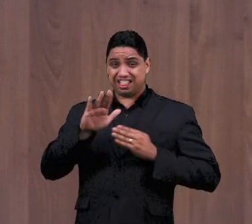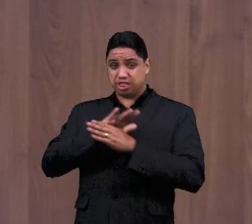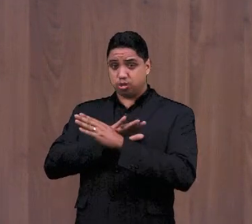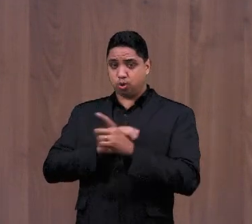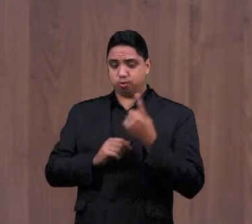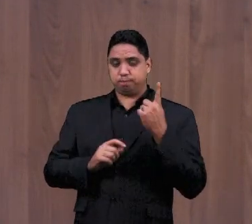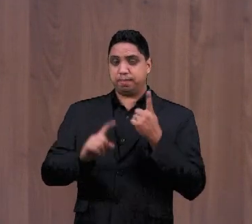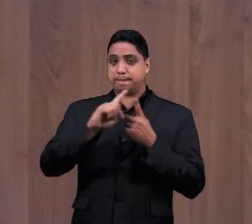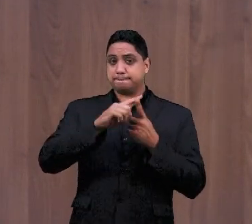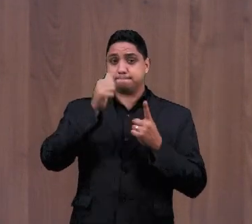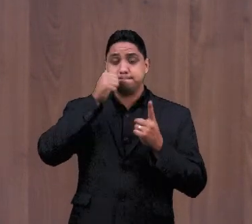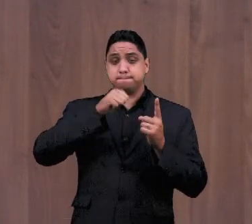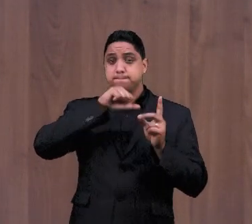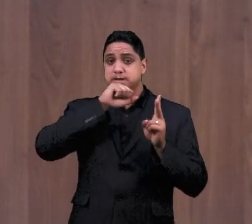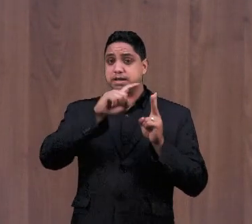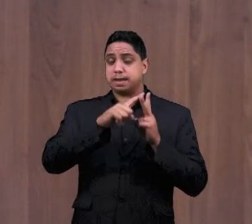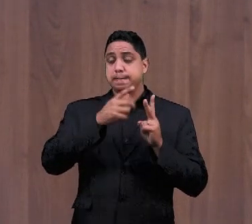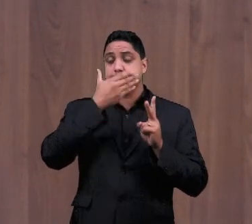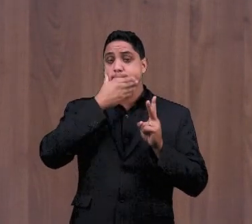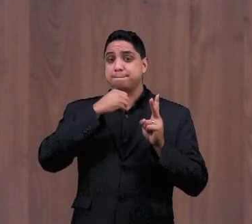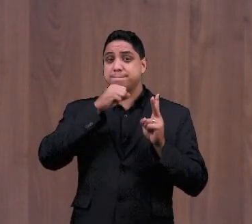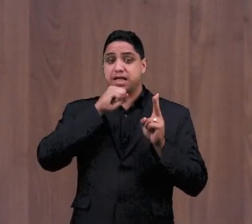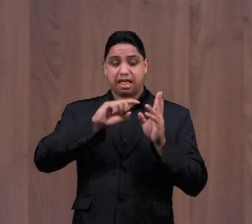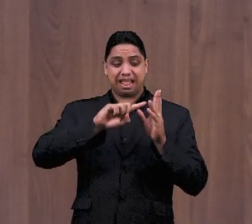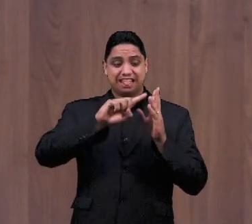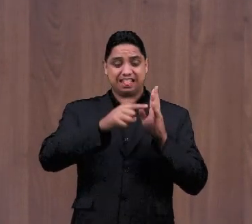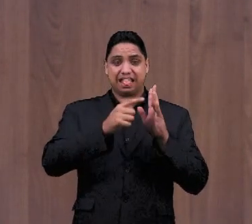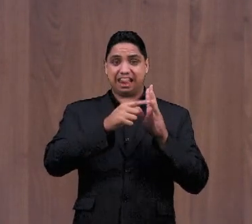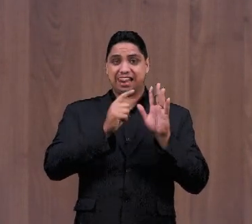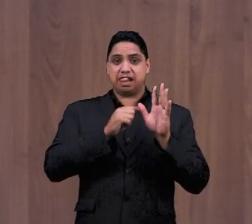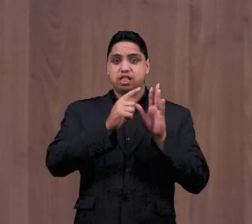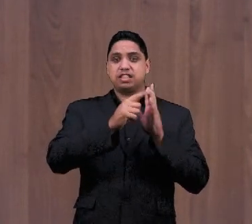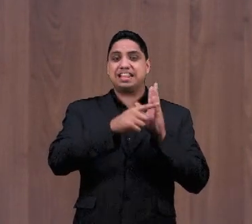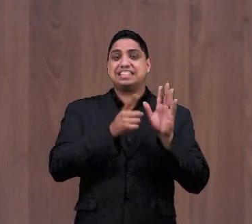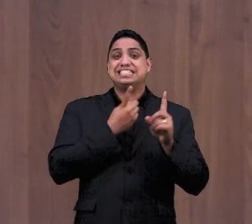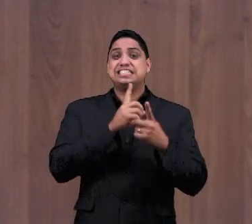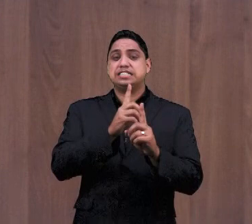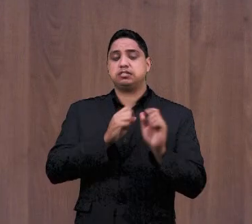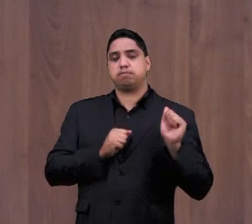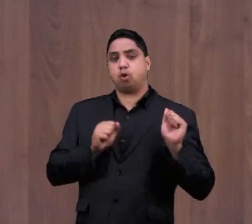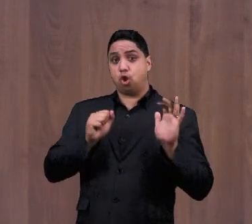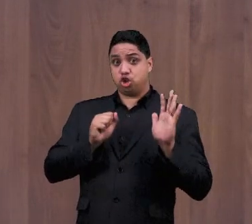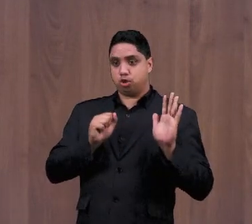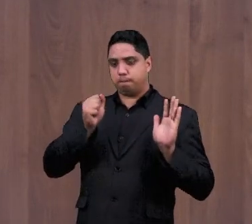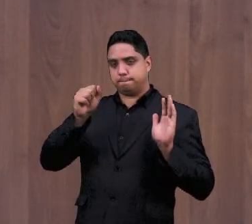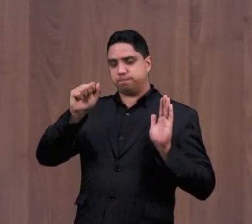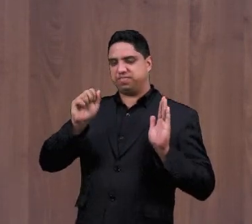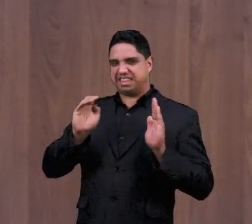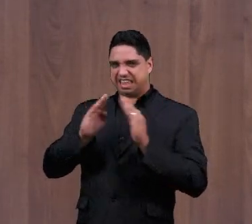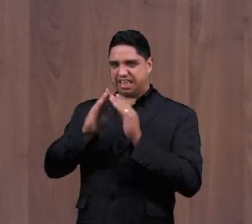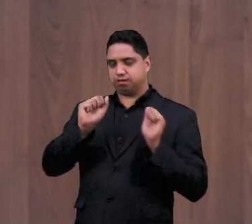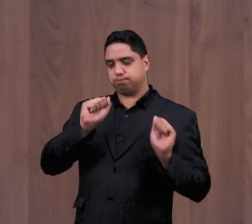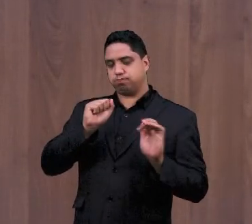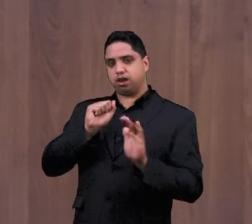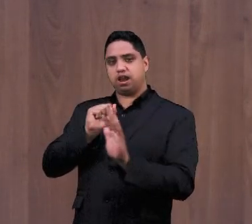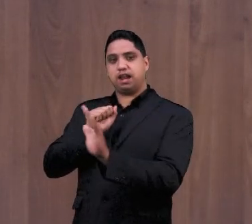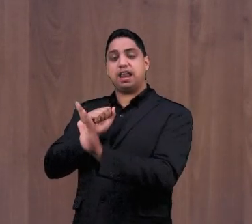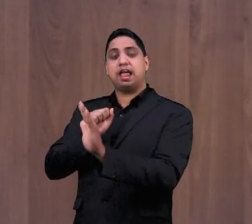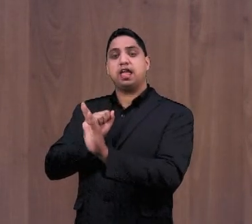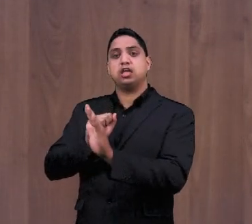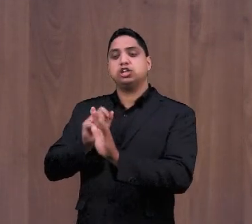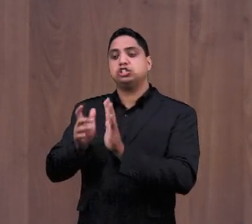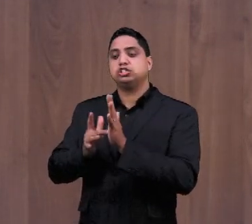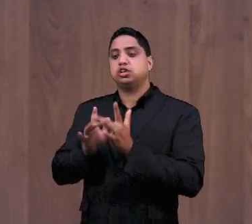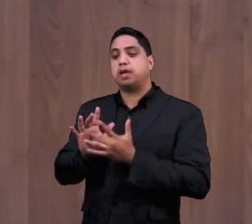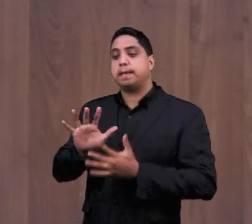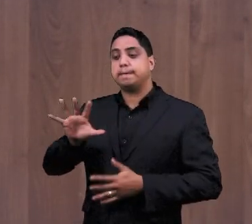la mère, le père et ses disciples jusqu'où la fille était couchée. Jésus s'est approché, a